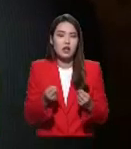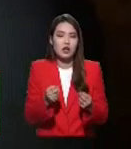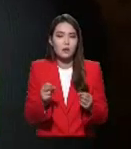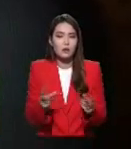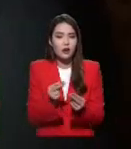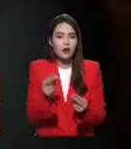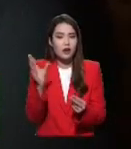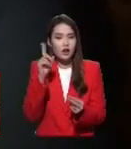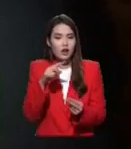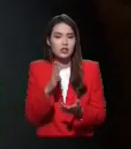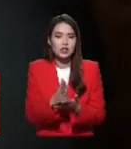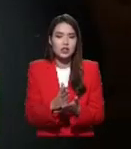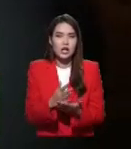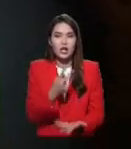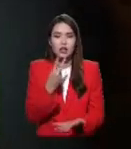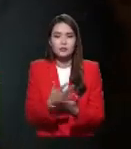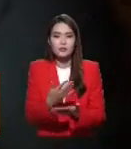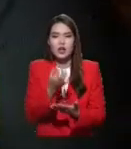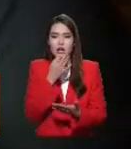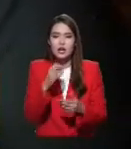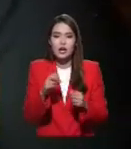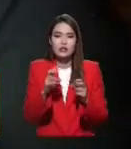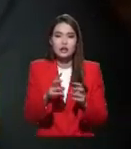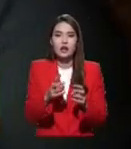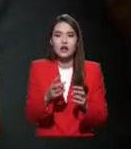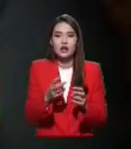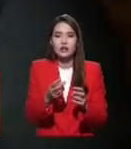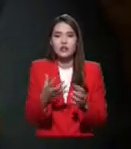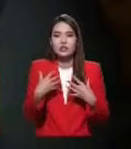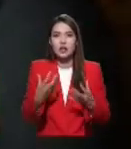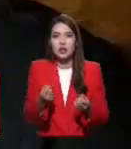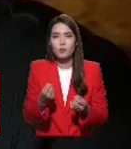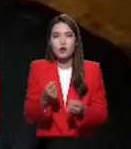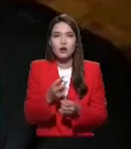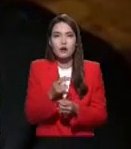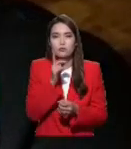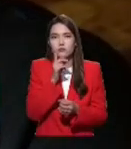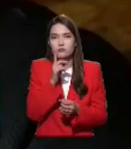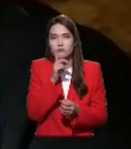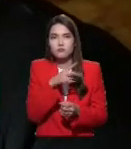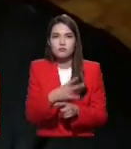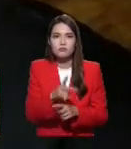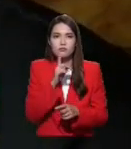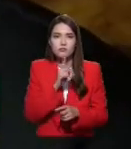теңіз көрінеді. Мысалы мынадай екі жұмыртқаны күн сайын жеп тұрса денсаулығыңыз тез арада түзеледі дейді.